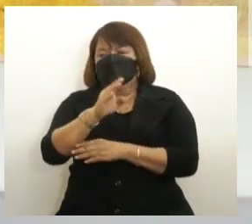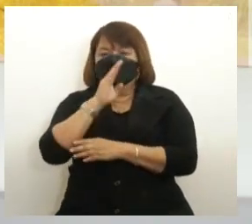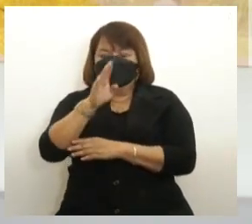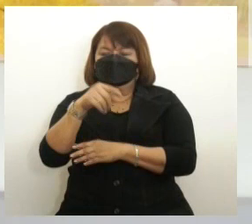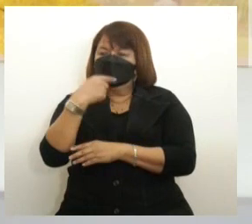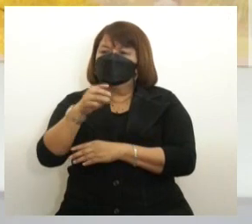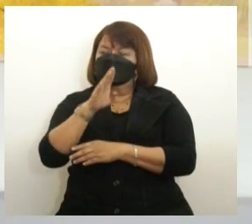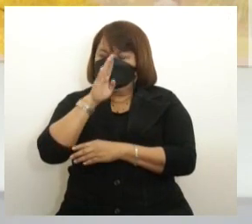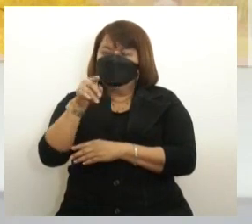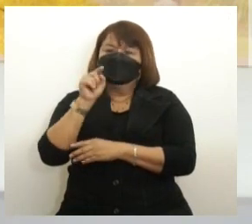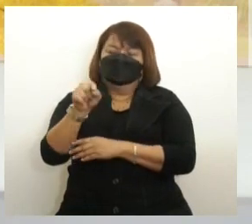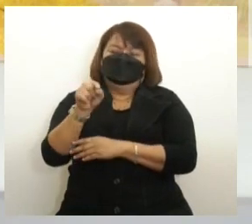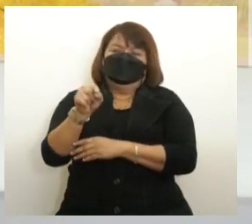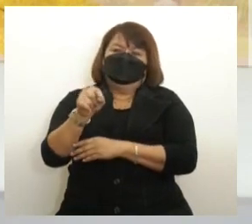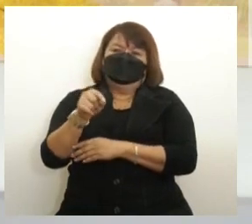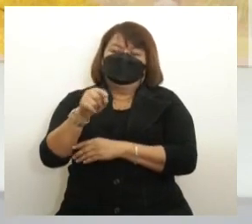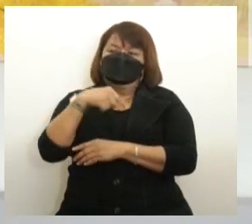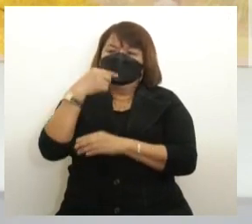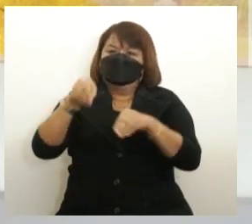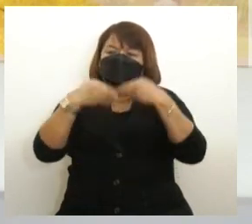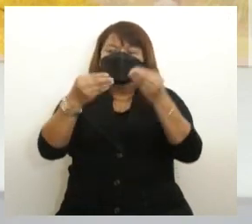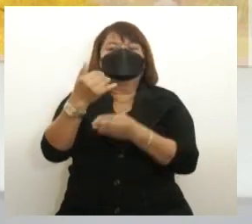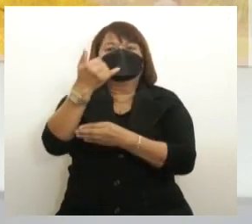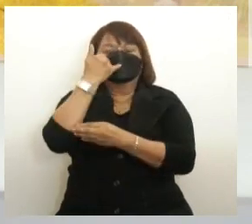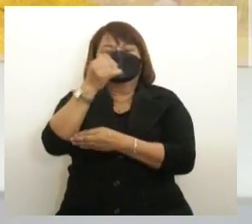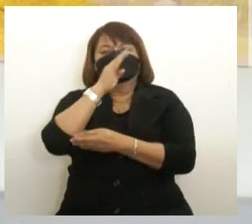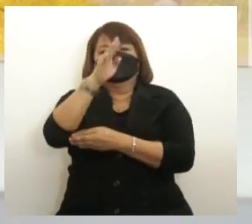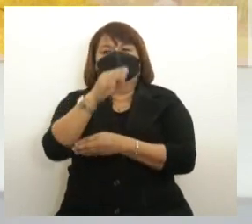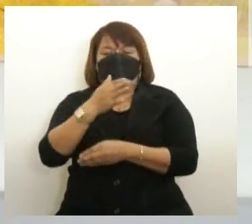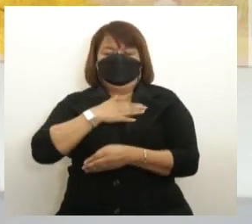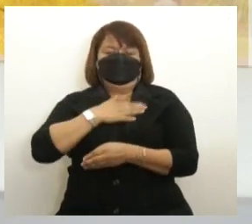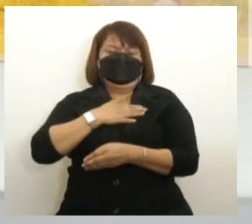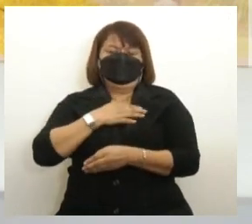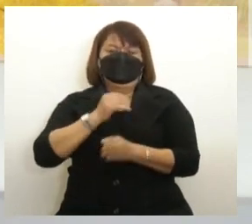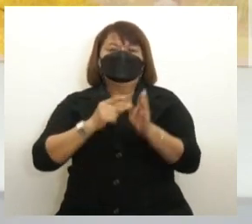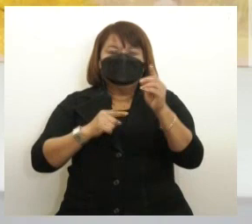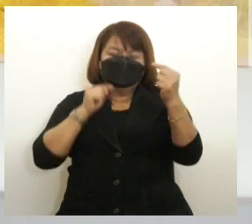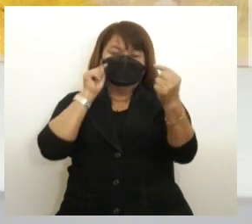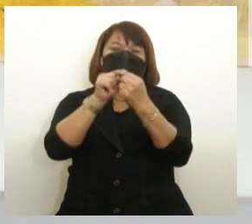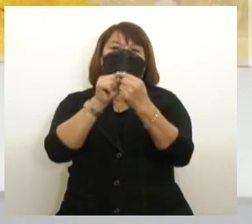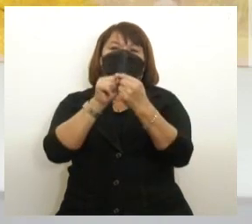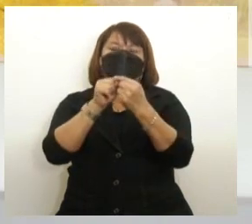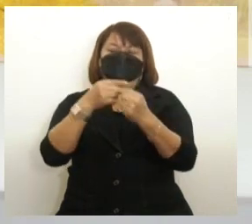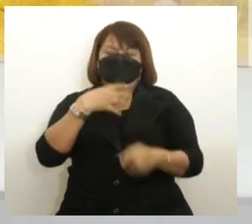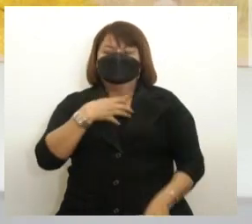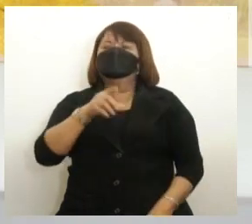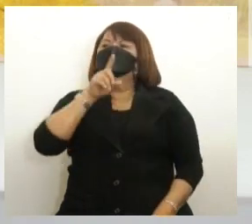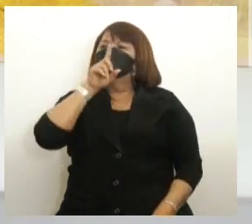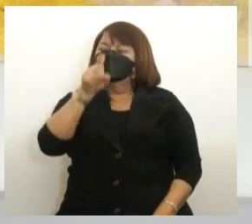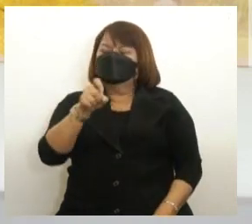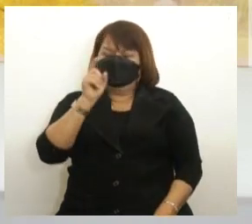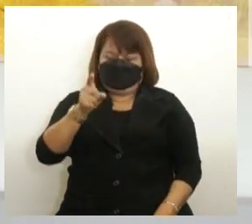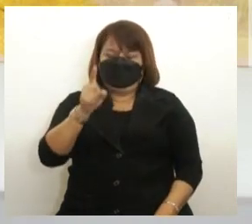ใครไปแอบอ้างให้โทรศัพท์นำเรียนผมได้โดยตรงเลยผมอยากจะทราบข้อมูลข้อเท็จจริงเรื่